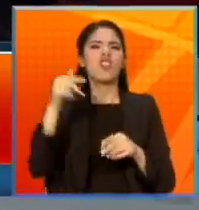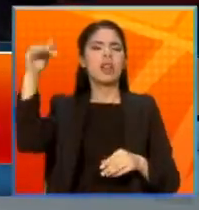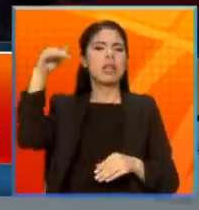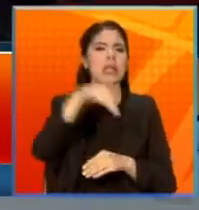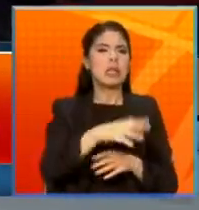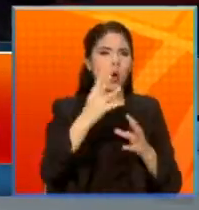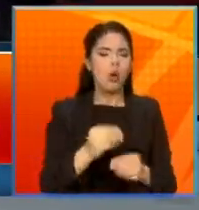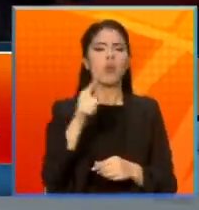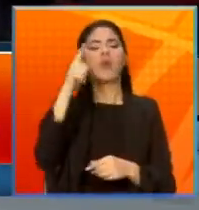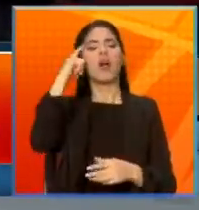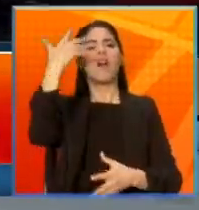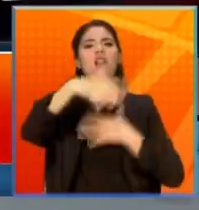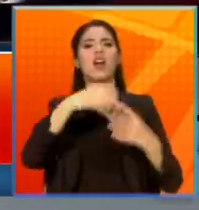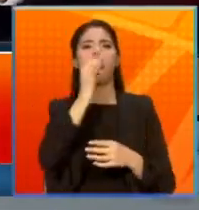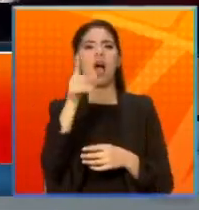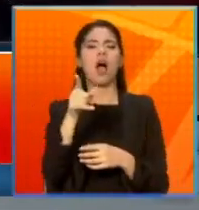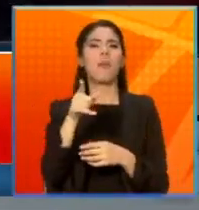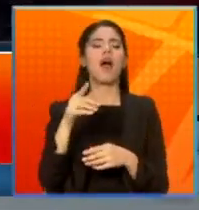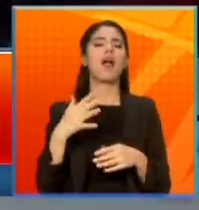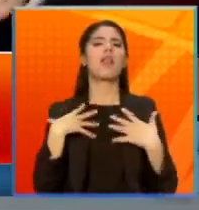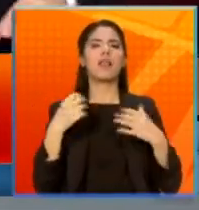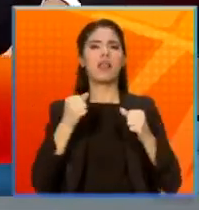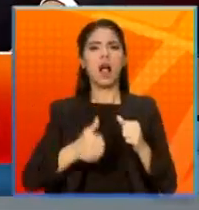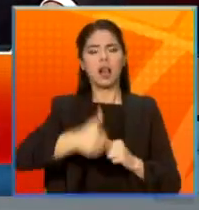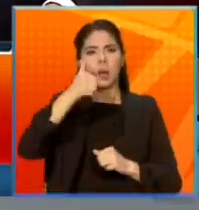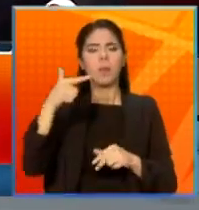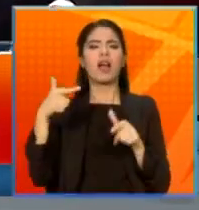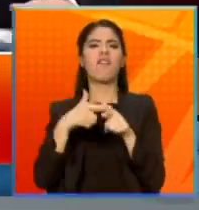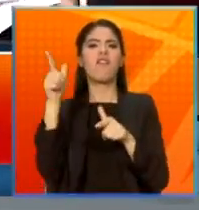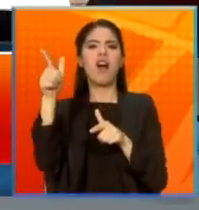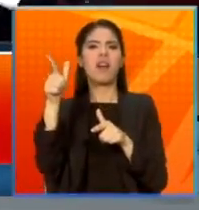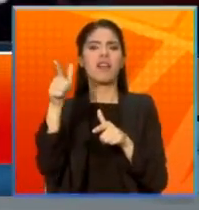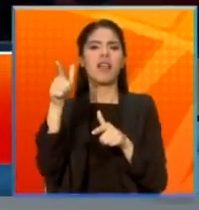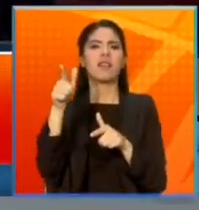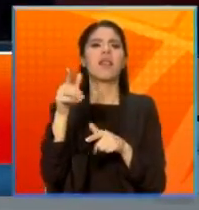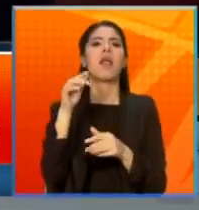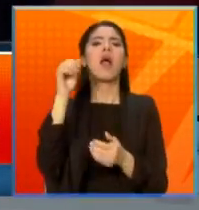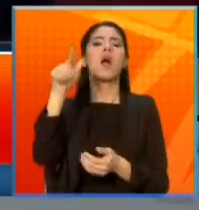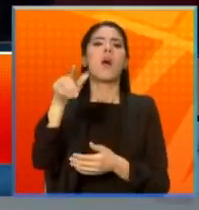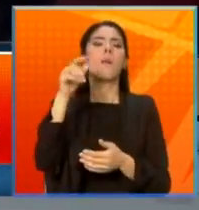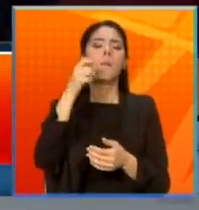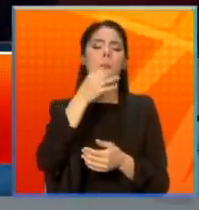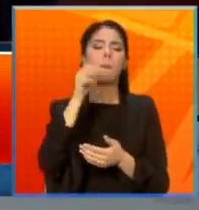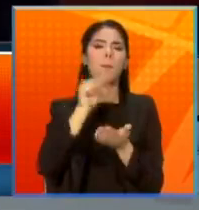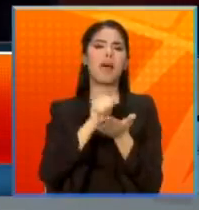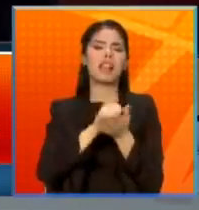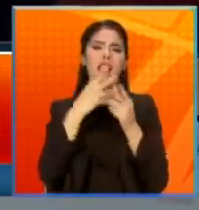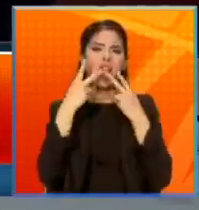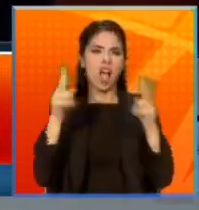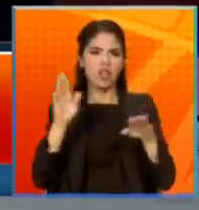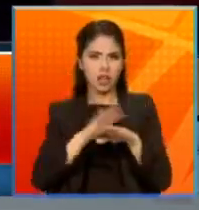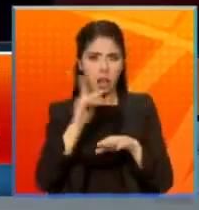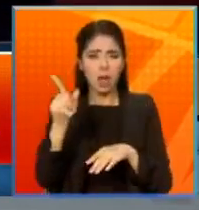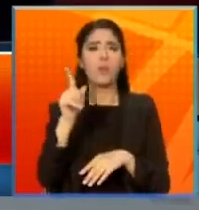Tüm bu kafa karıştırıcı haberlere noktayı koyansa Sağlık Bakanı Fahrettin Koca imzalı işte bu basın açıklaması oldu. Şimdi bu